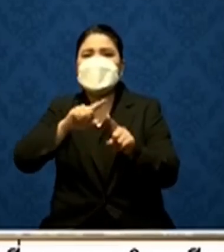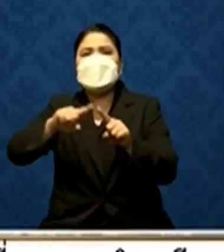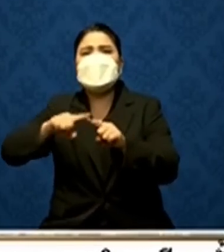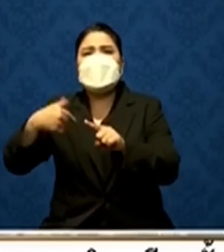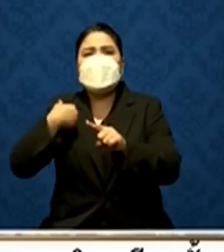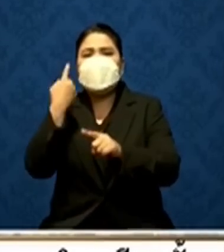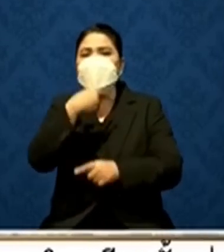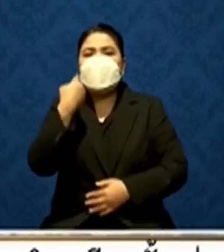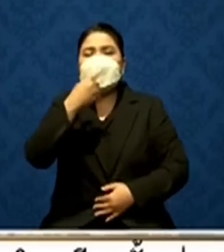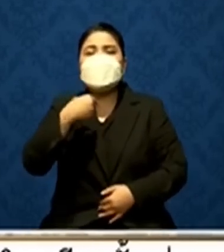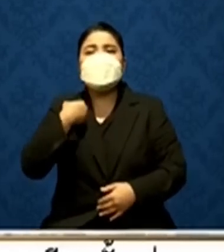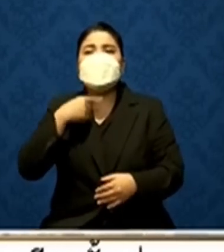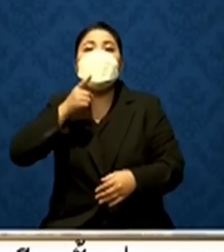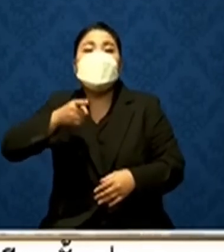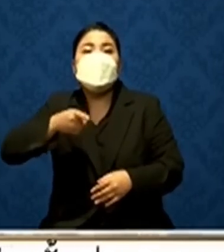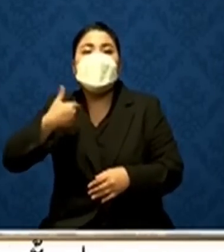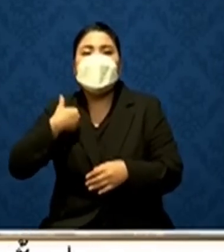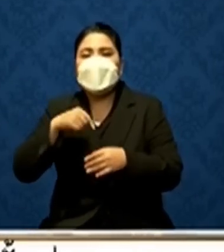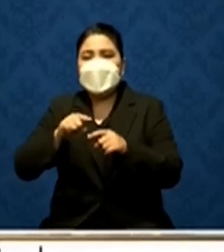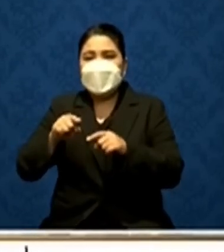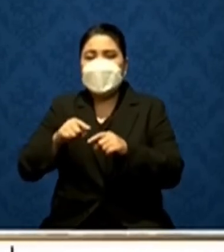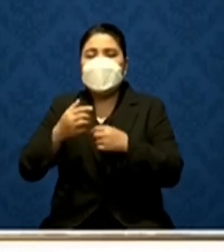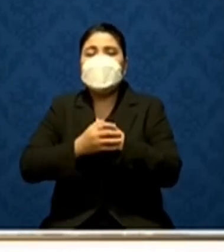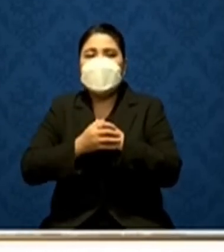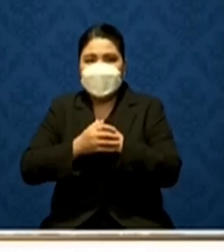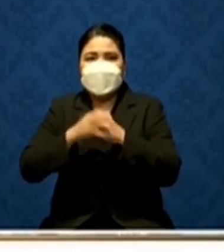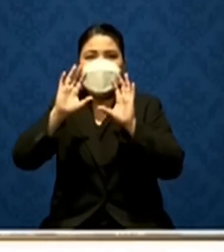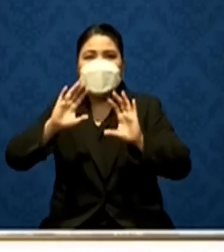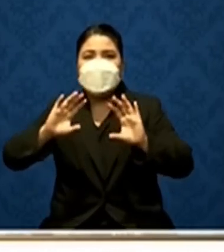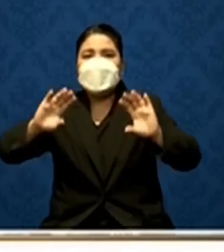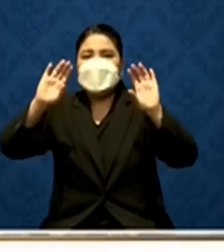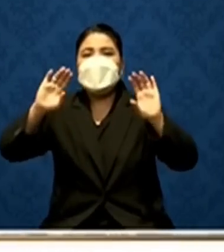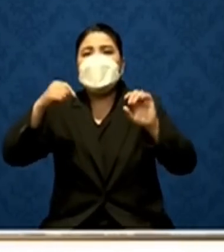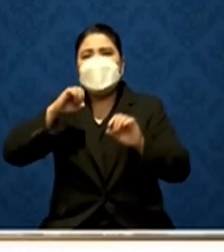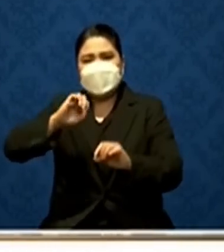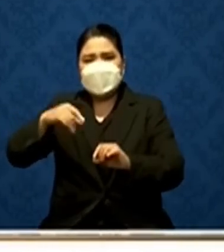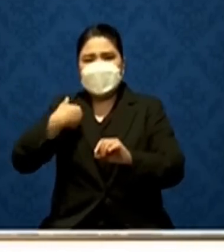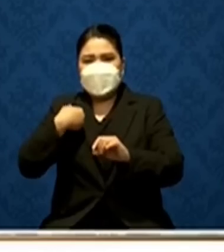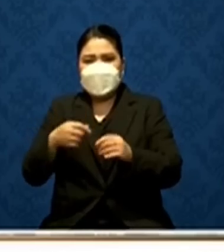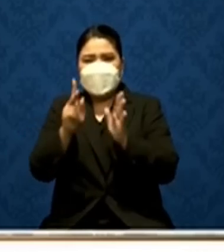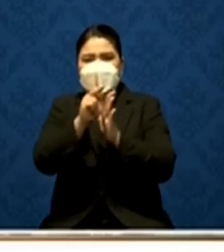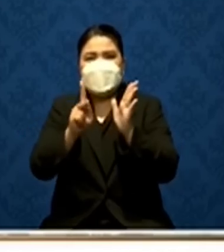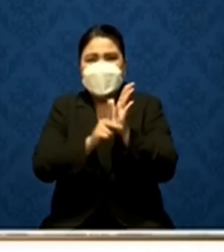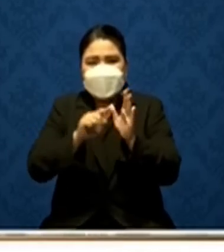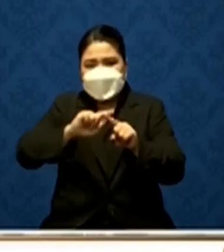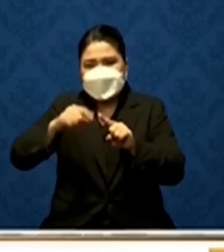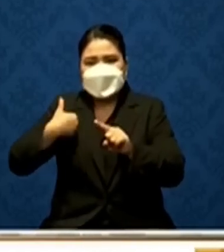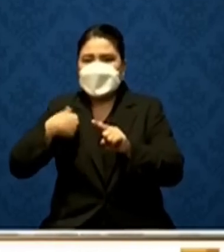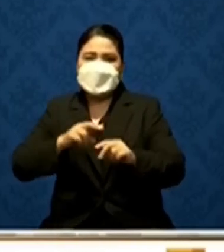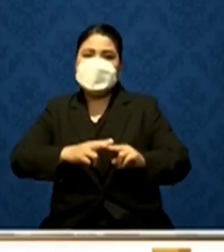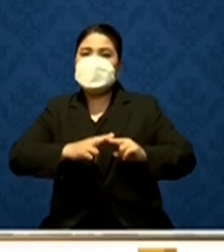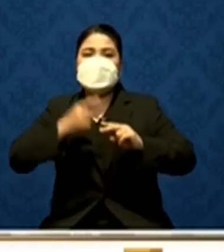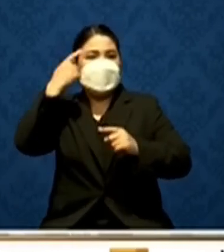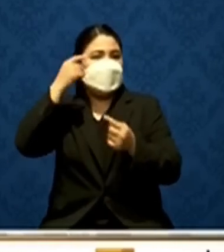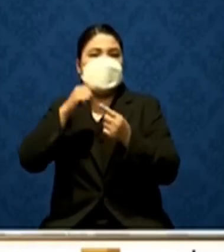รัฐบาลใช้กฎหมายเป็นเครื่องมือทางการเมืองใช้อำนาจในตำแหน่งหน้าที่อื้อประโยชน์ให้กับตนเอง